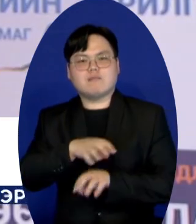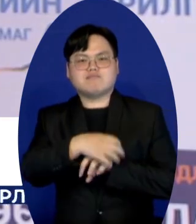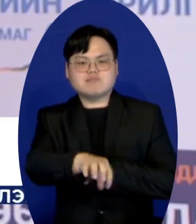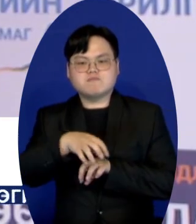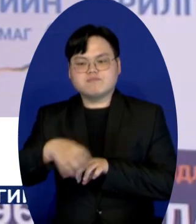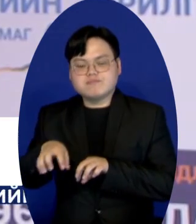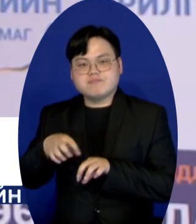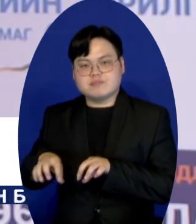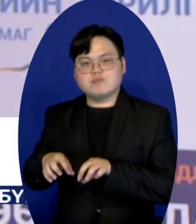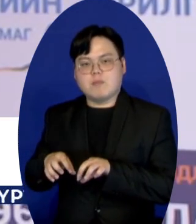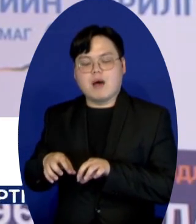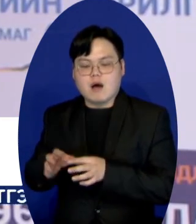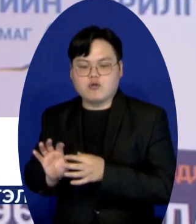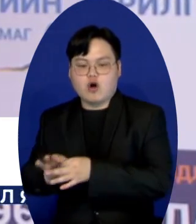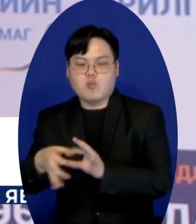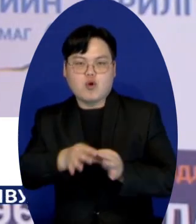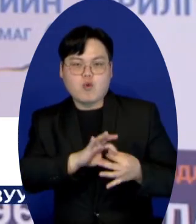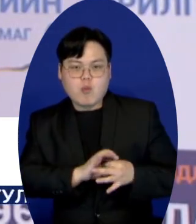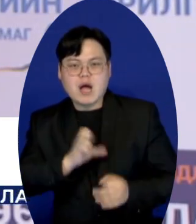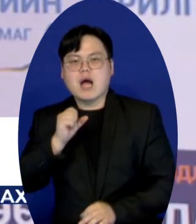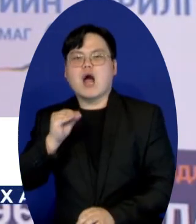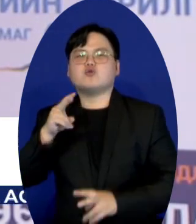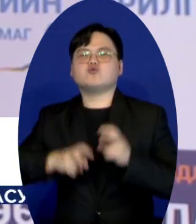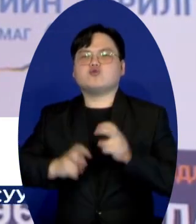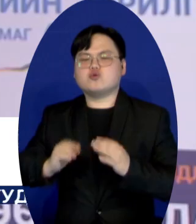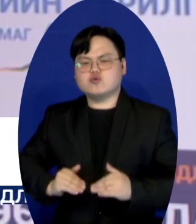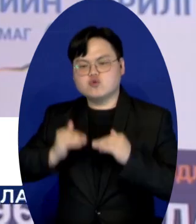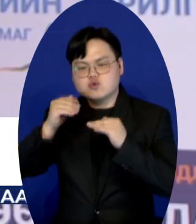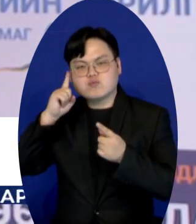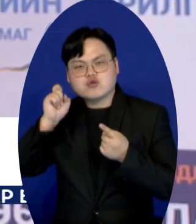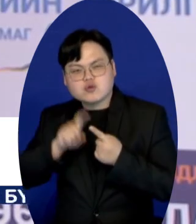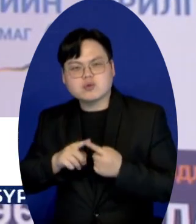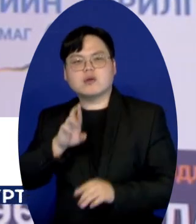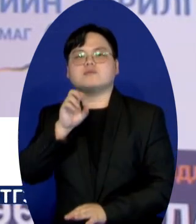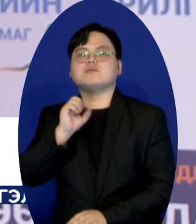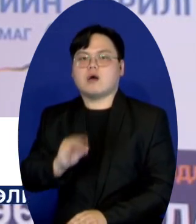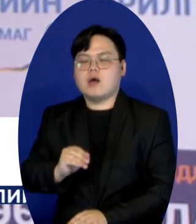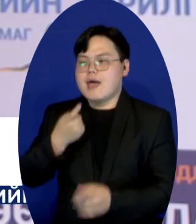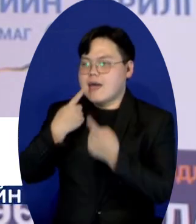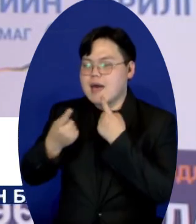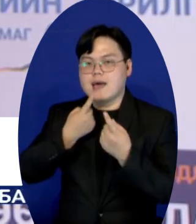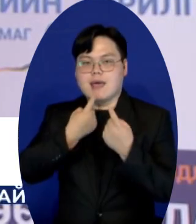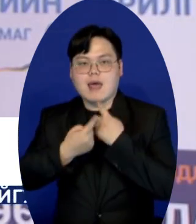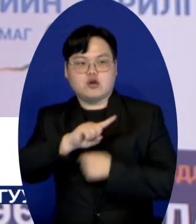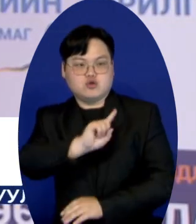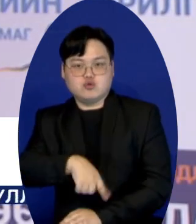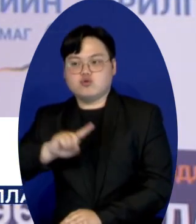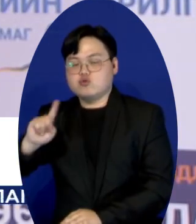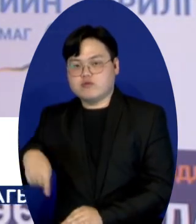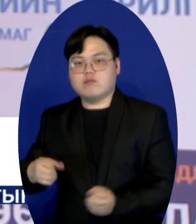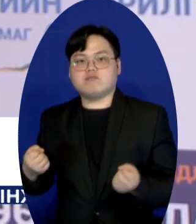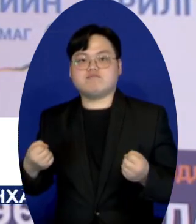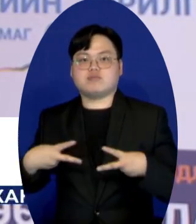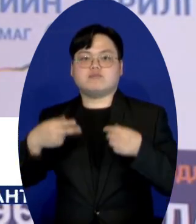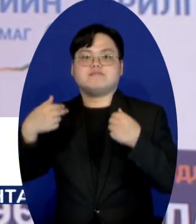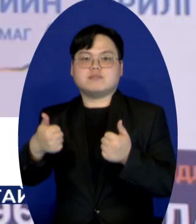хангаж энэ аж үйлдвэрийн кластеруудыг хөгжүүлэх вэ гэдэг чиглэлээр талуудын одоо зөвшөлдслийг бий болох чиглэлээр бол